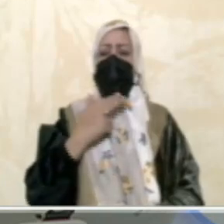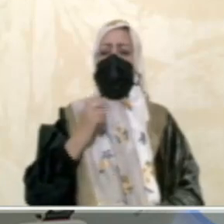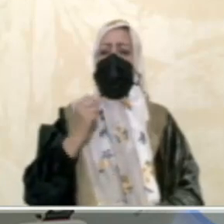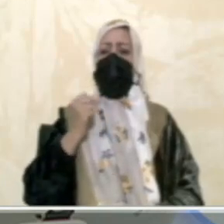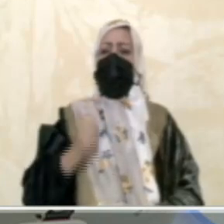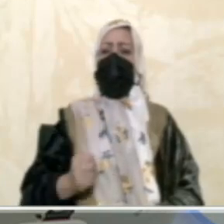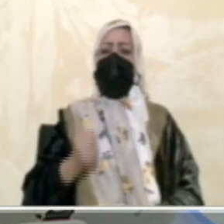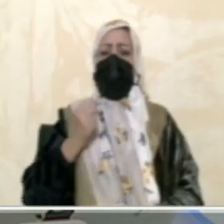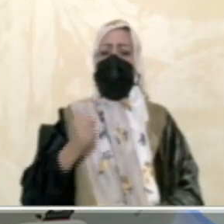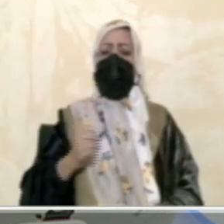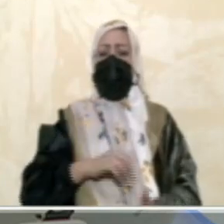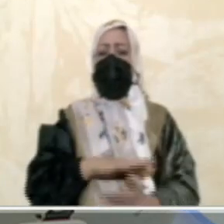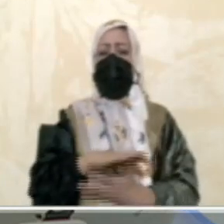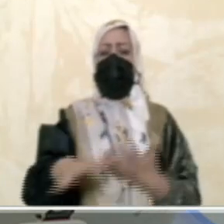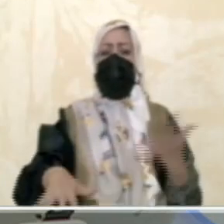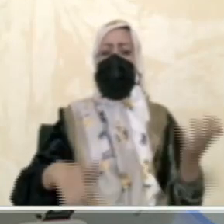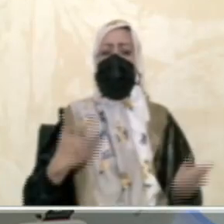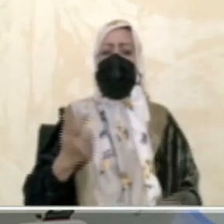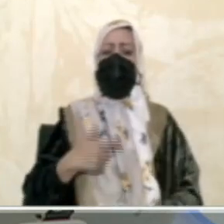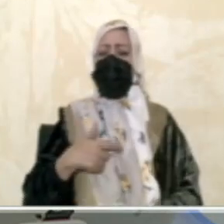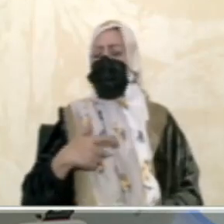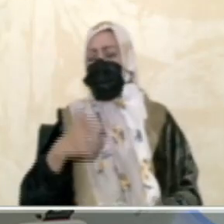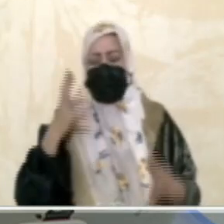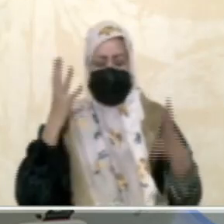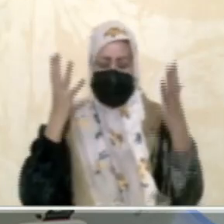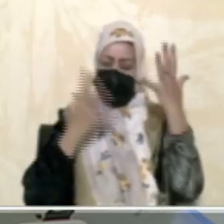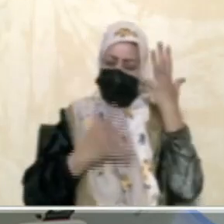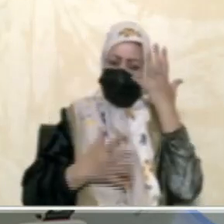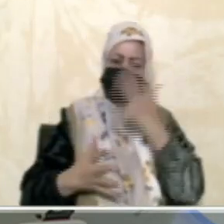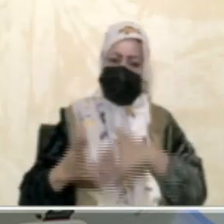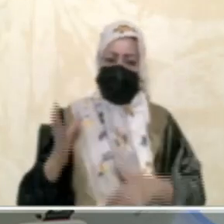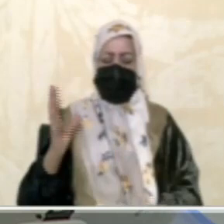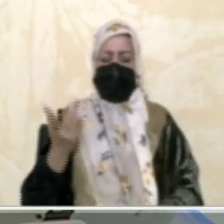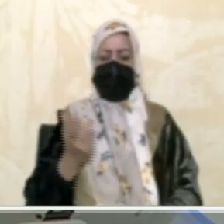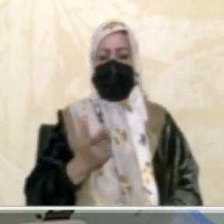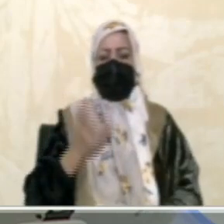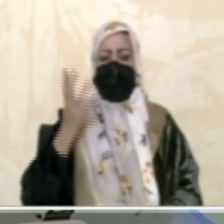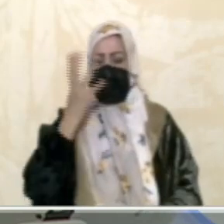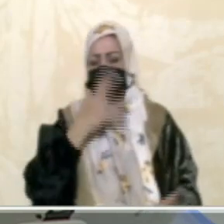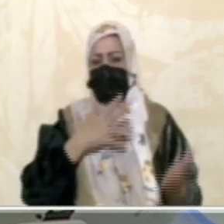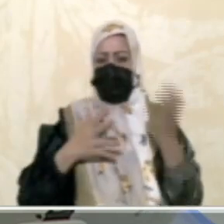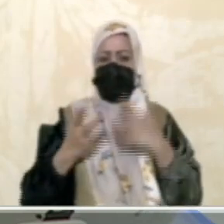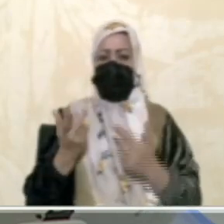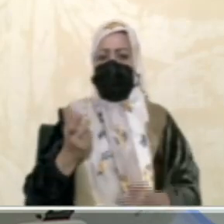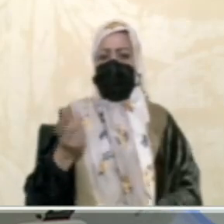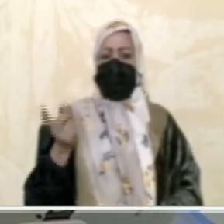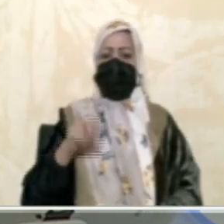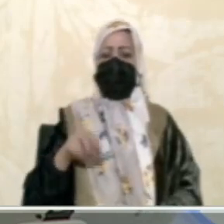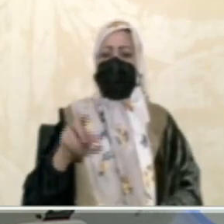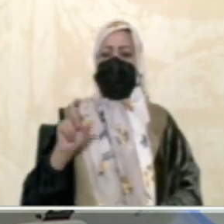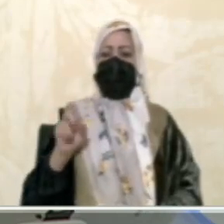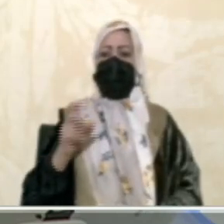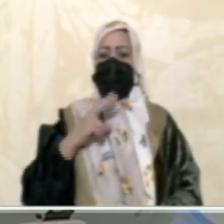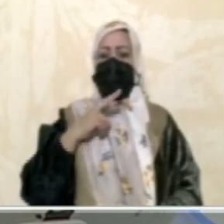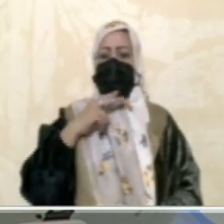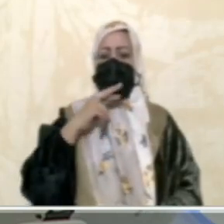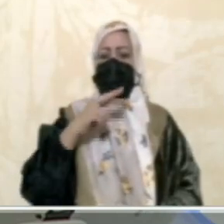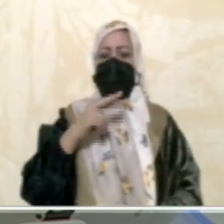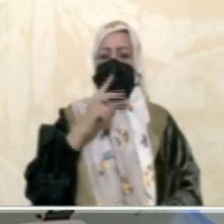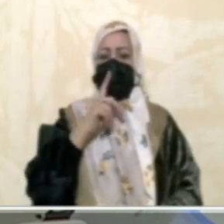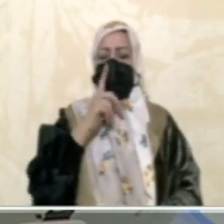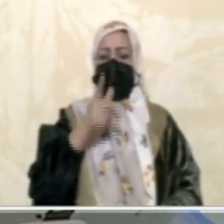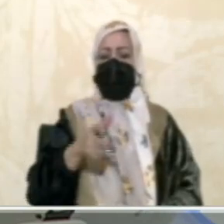اسحاق السبيعي من سادات التابعين كما ذكر ابن ابي شيبه في المصنف قال قال ابو اسحاق السبيعي ادركناهم